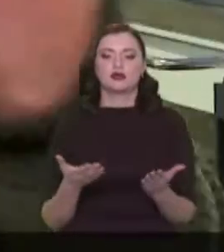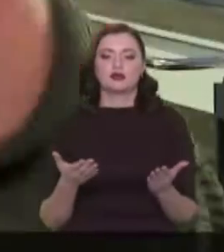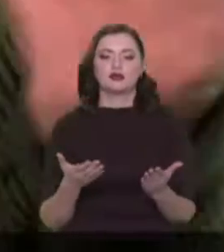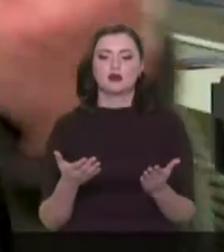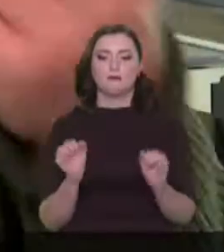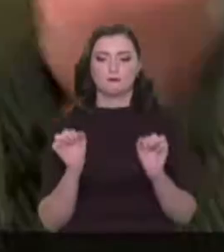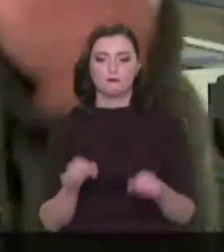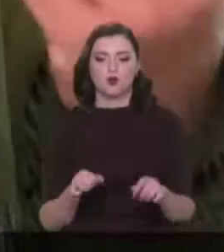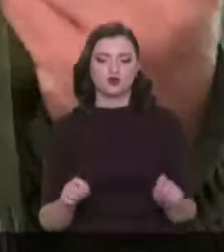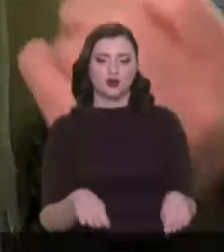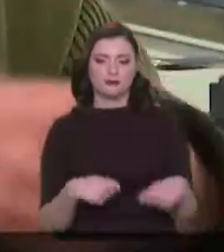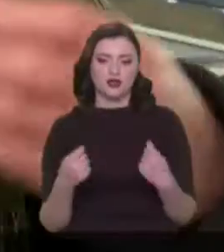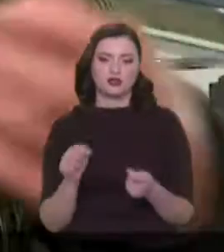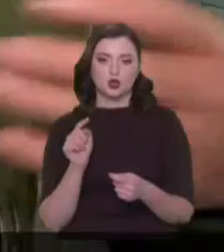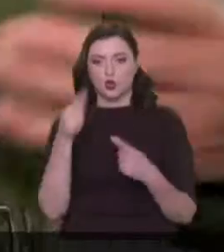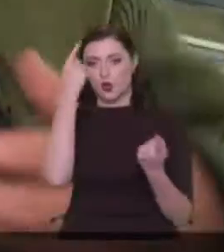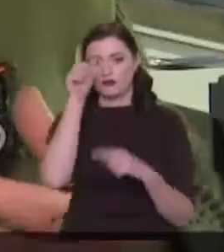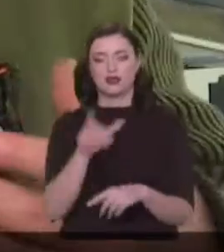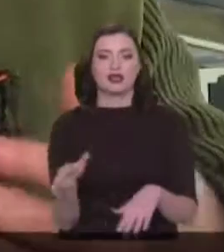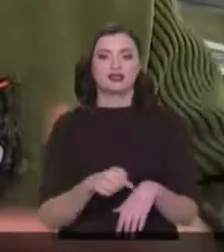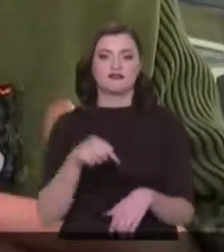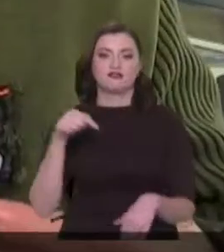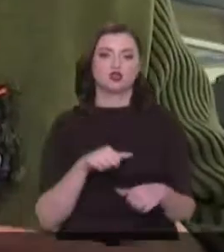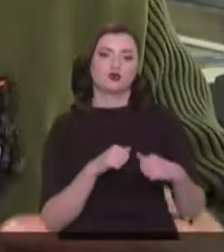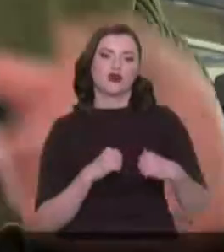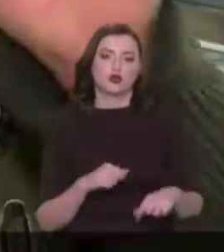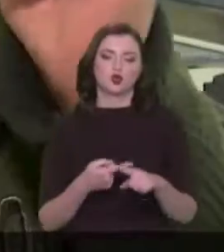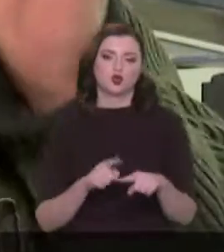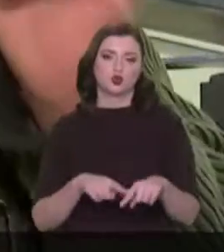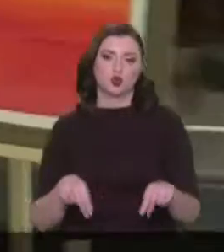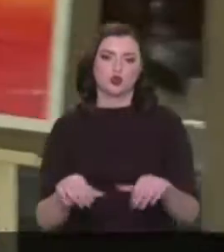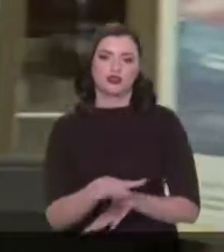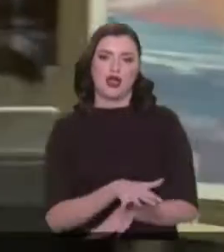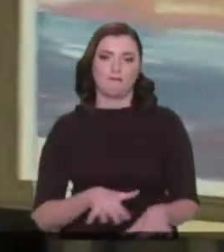який може передати той митець, який відчуває серцем цю землю.